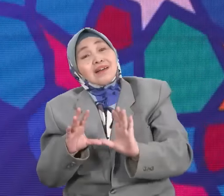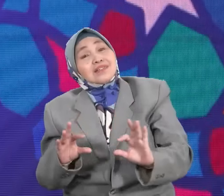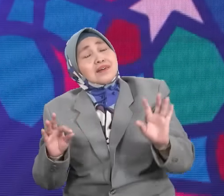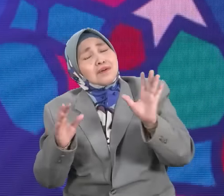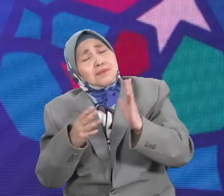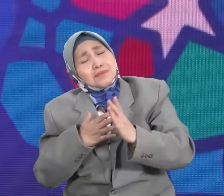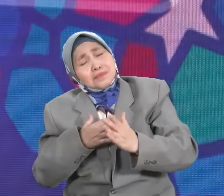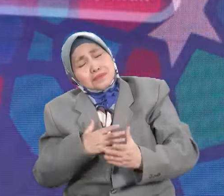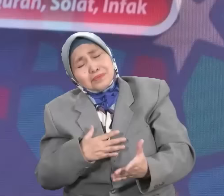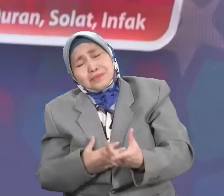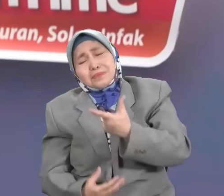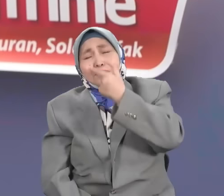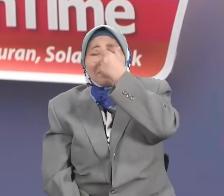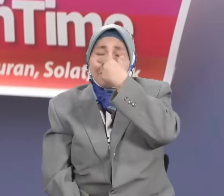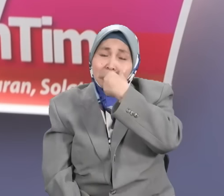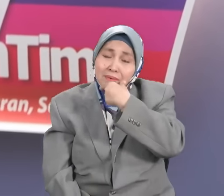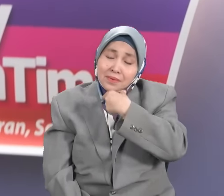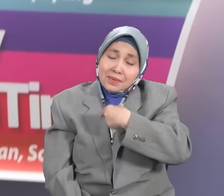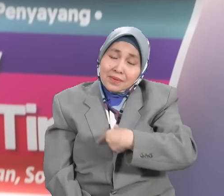pilu hatinya